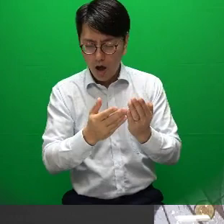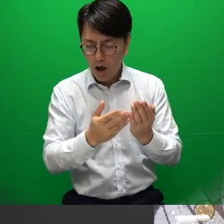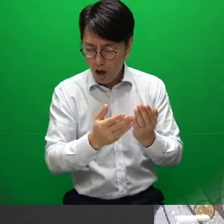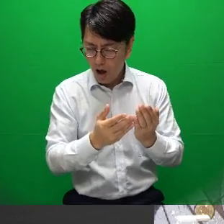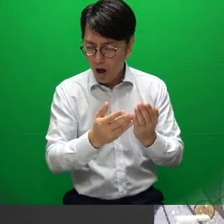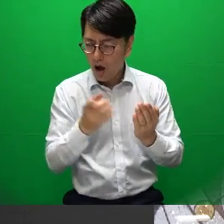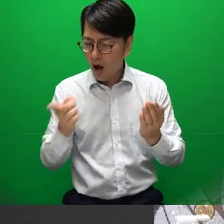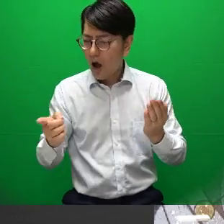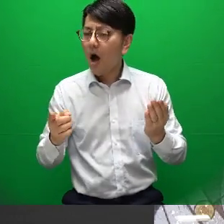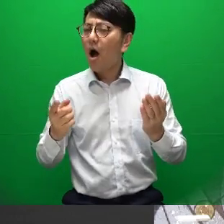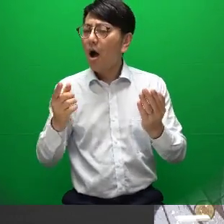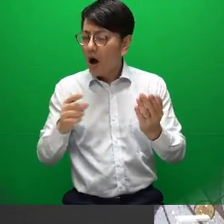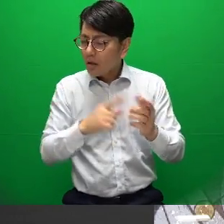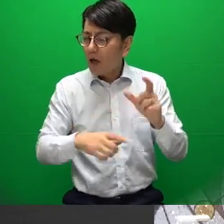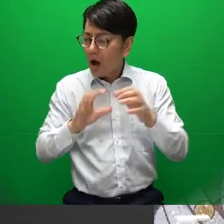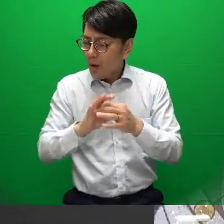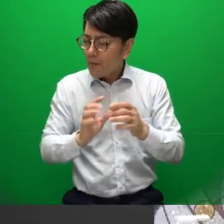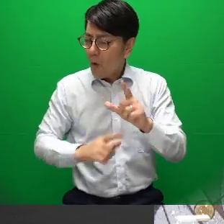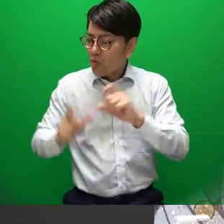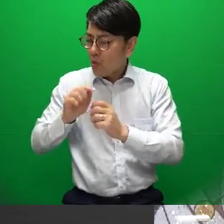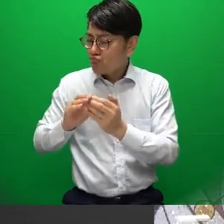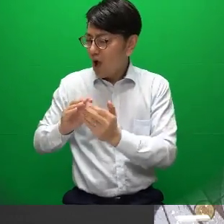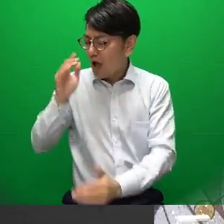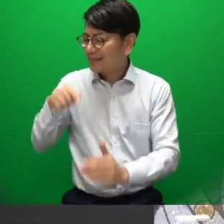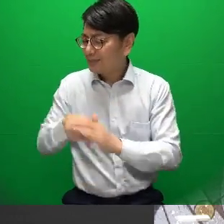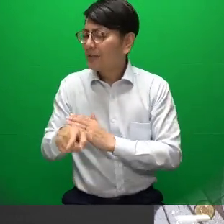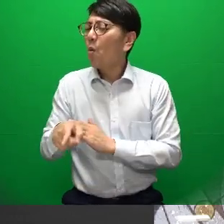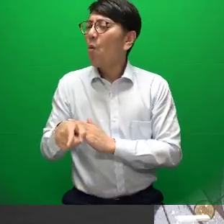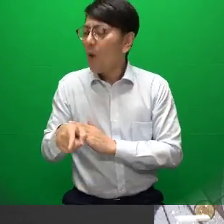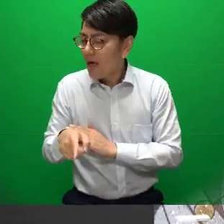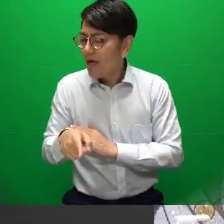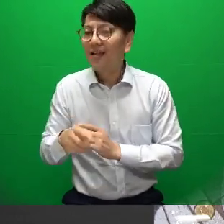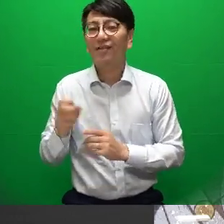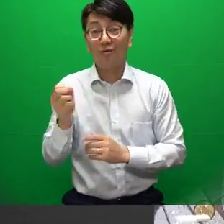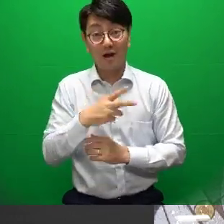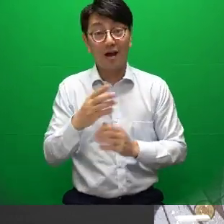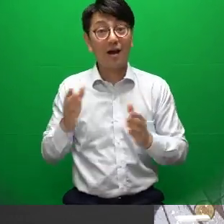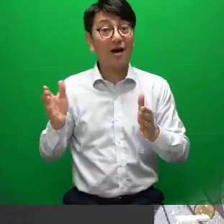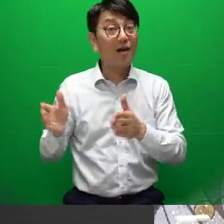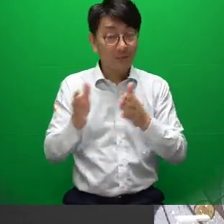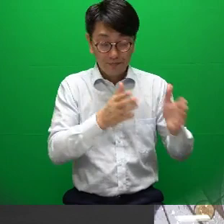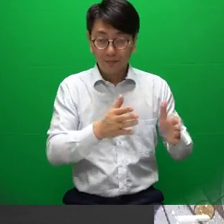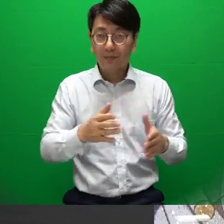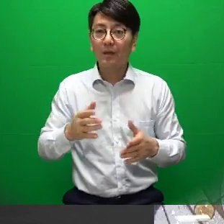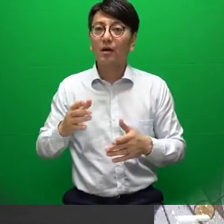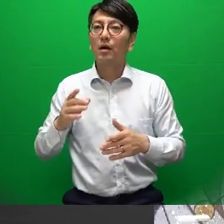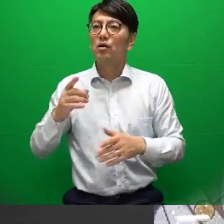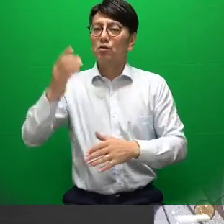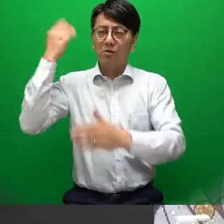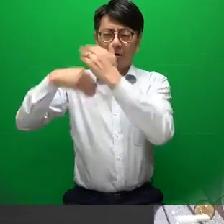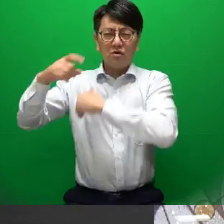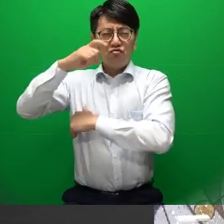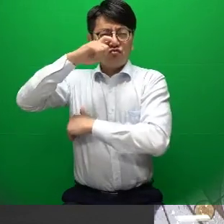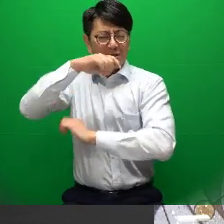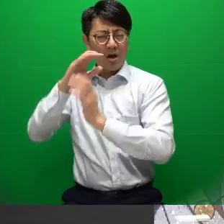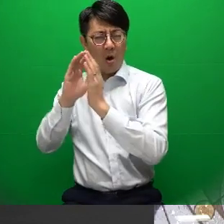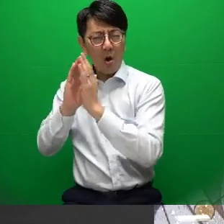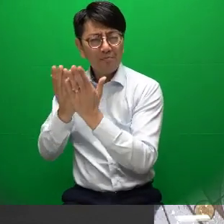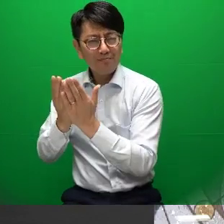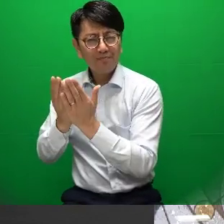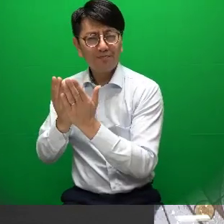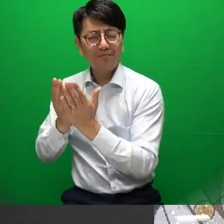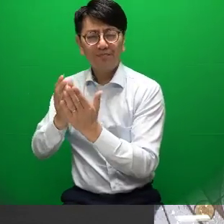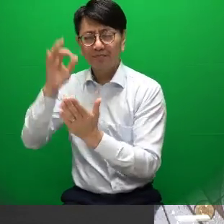さらに深い理解が進むわけですもう一つ高校が苦情いろんな文章が発見されますこれは